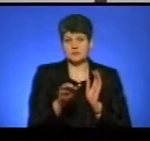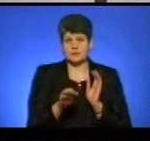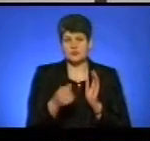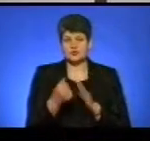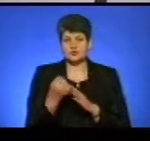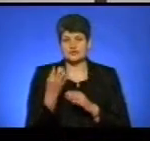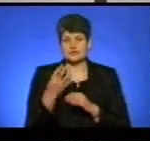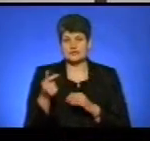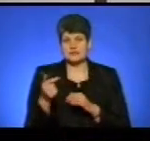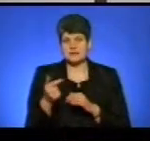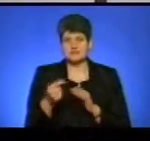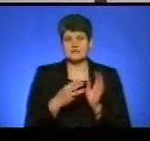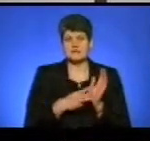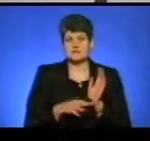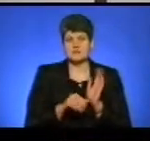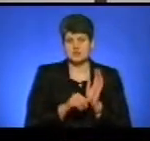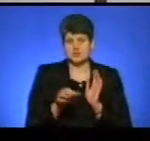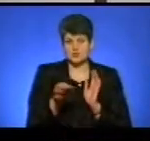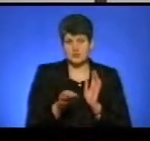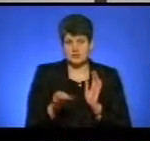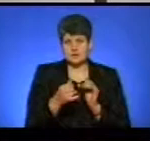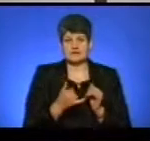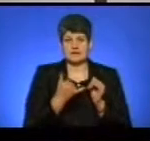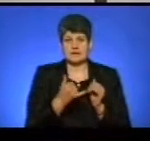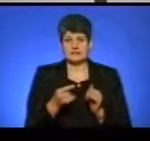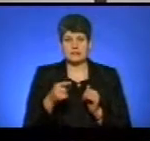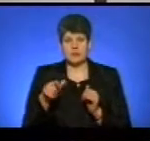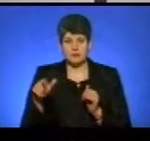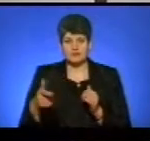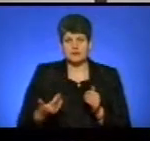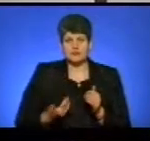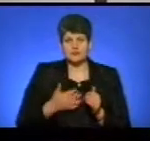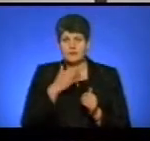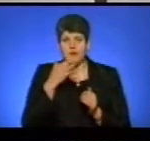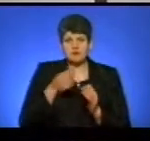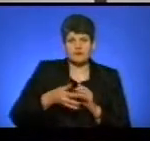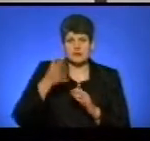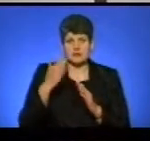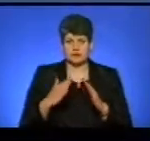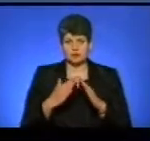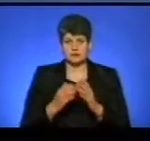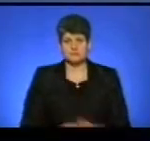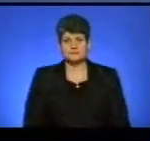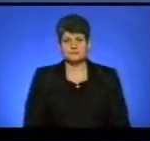до 14 гривень 86 копійок для тернополян, які проживають у багатоквартирних будинках.